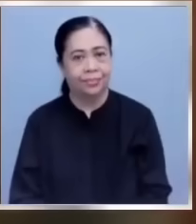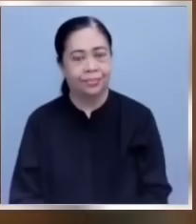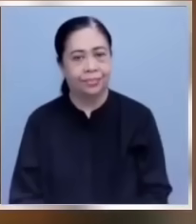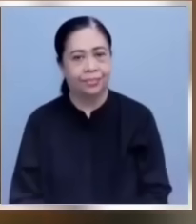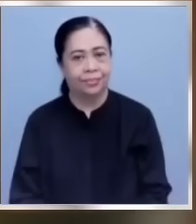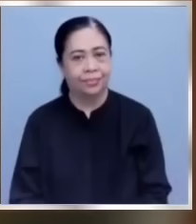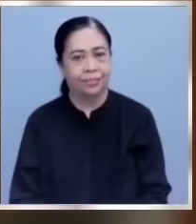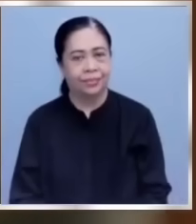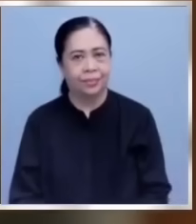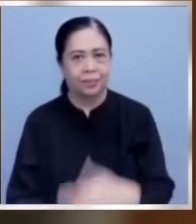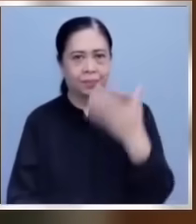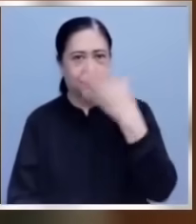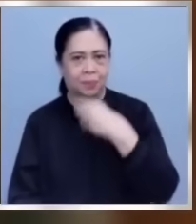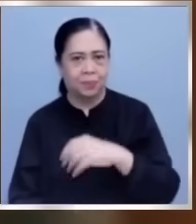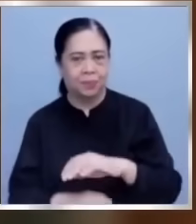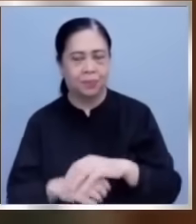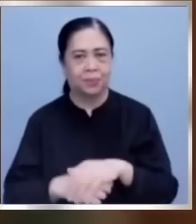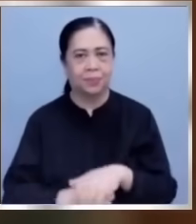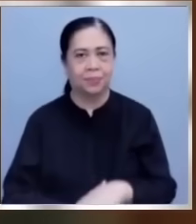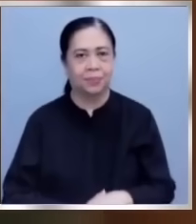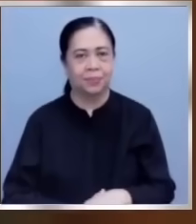Seductive! I think they're sexy.